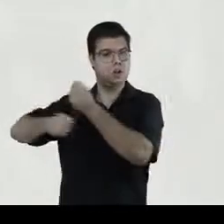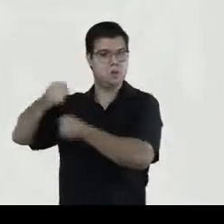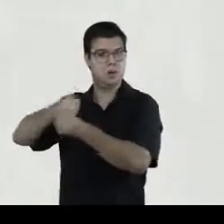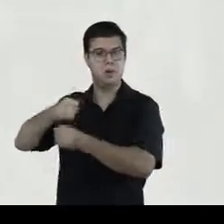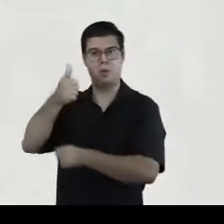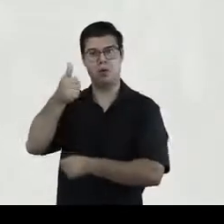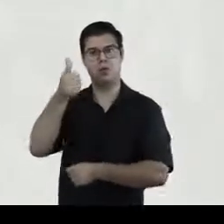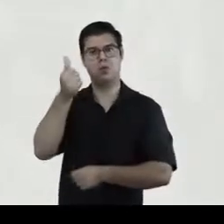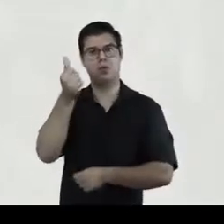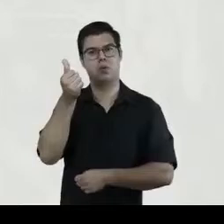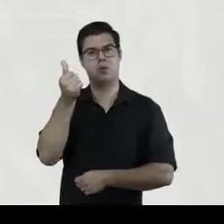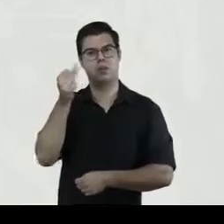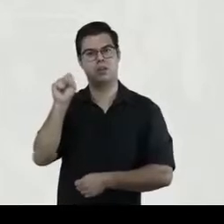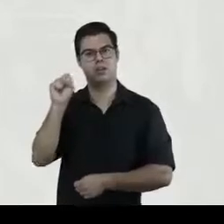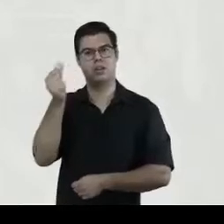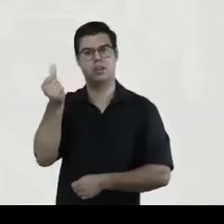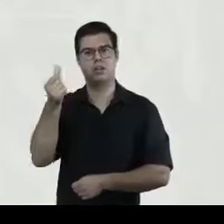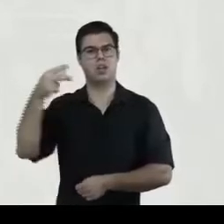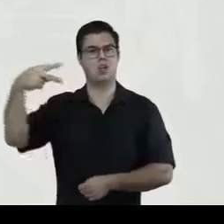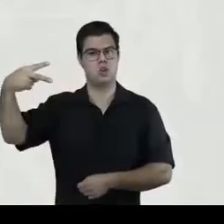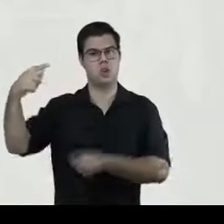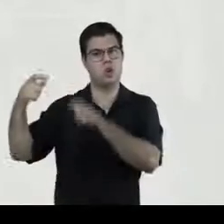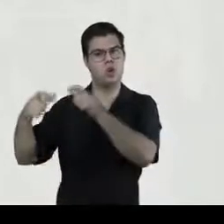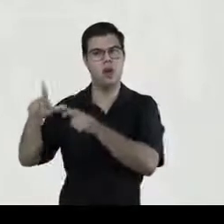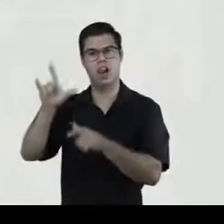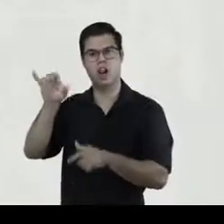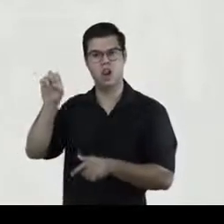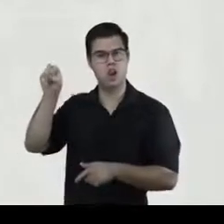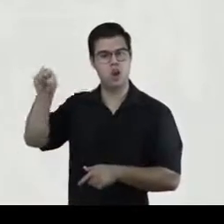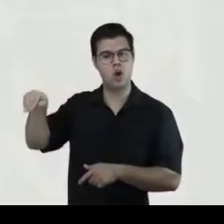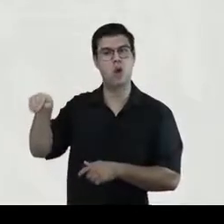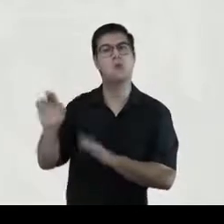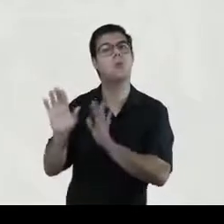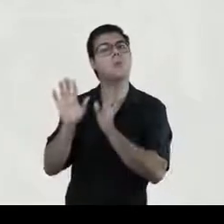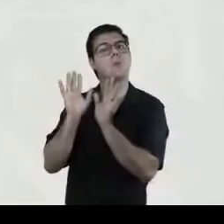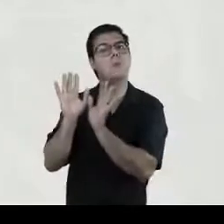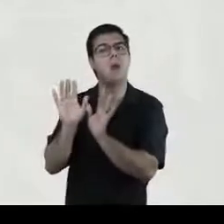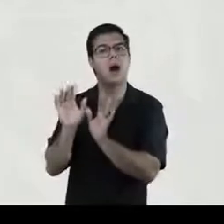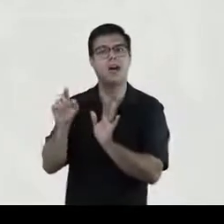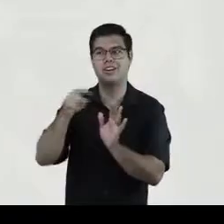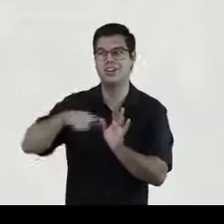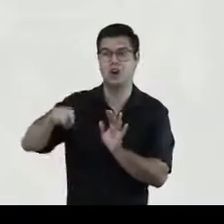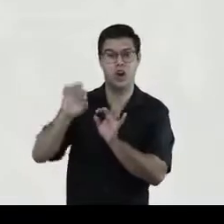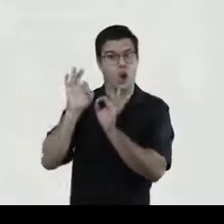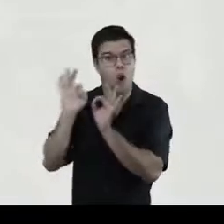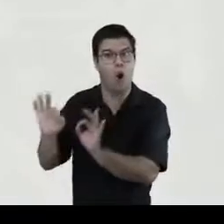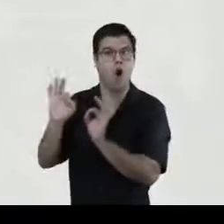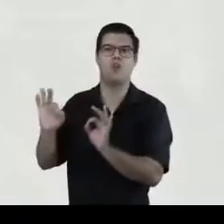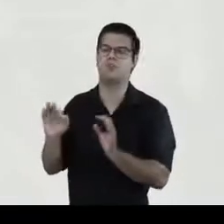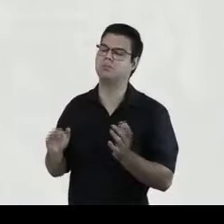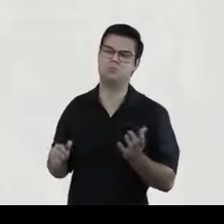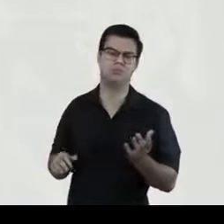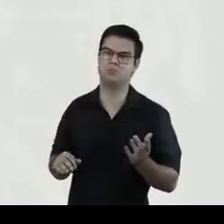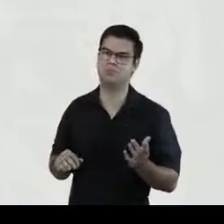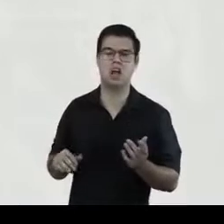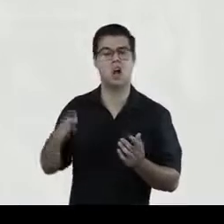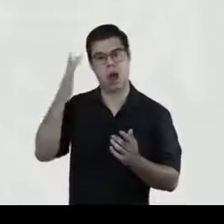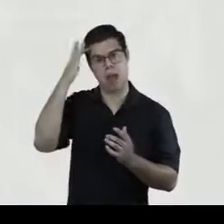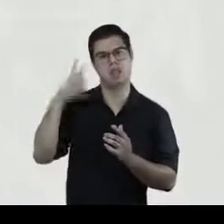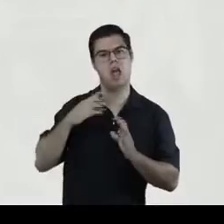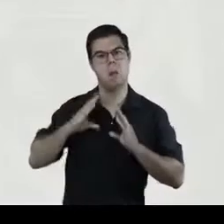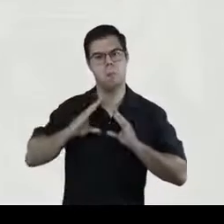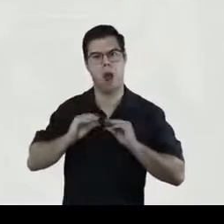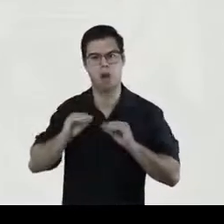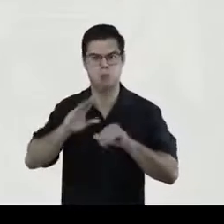Mais rien ne permet de le confirmer. Je pense aujourd'hui que la manipulation a été faite à Paris dans les années 1830.